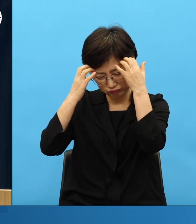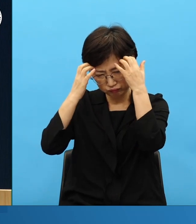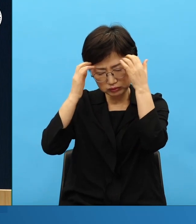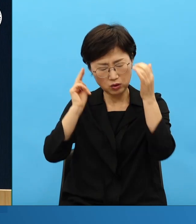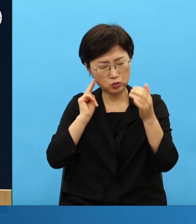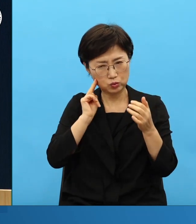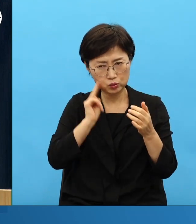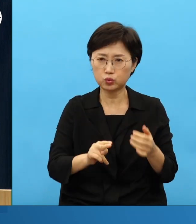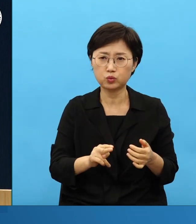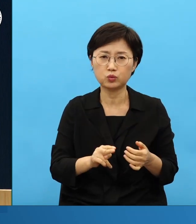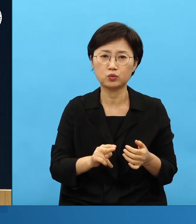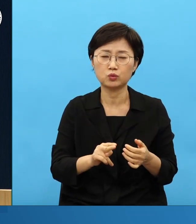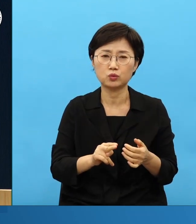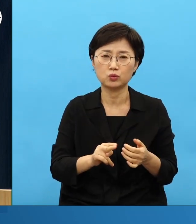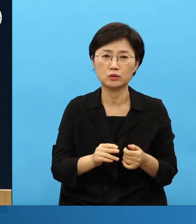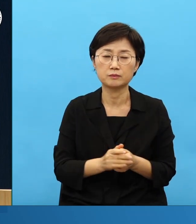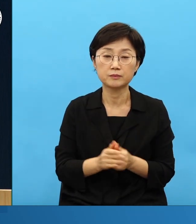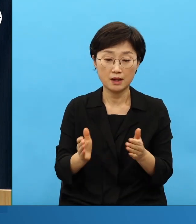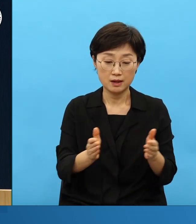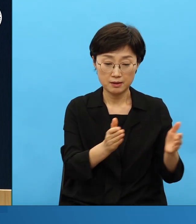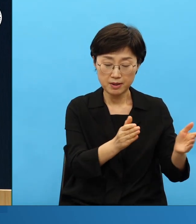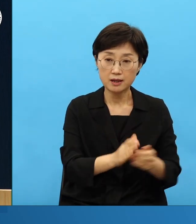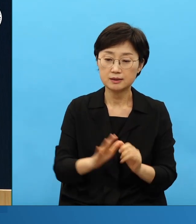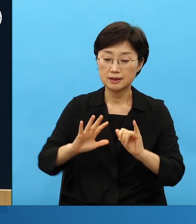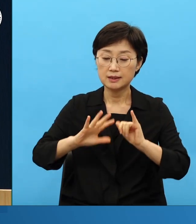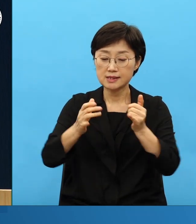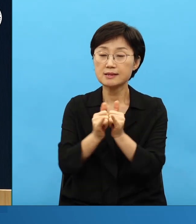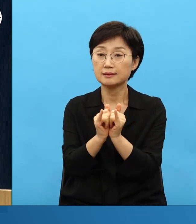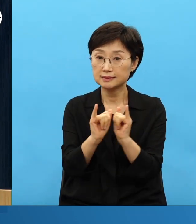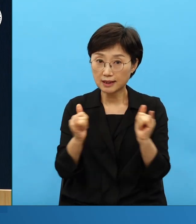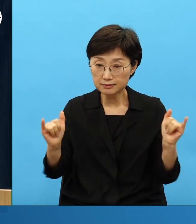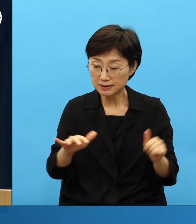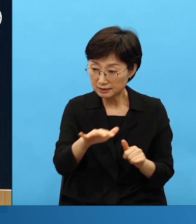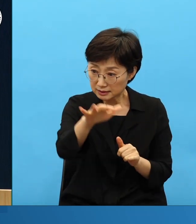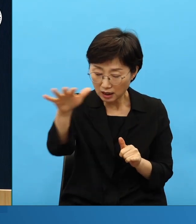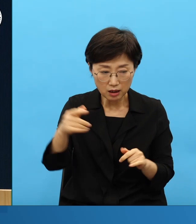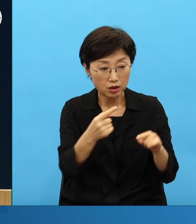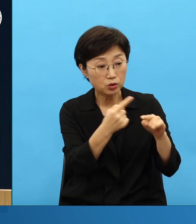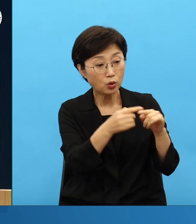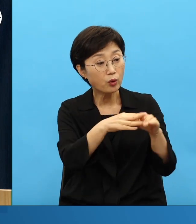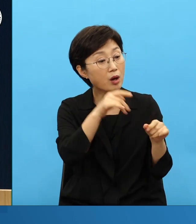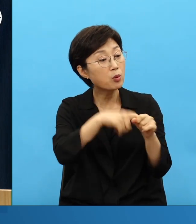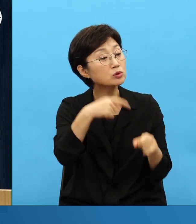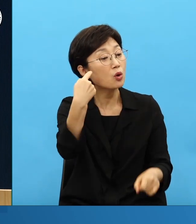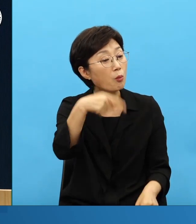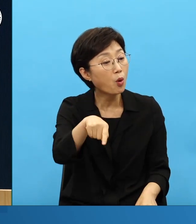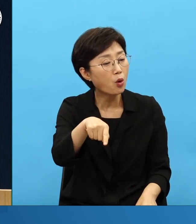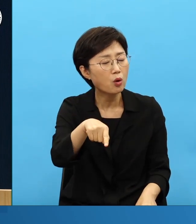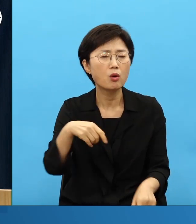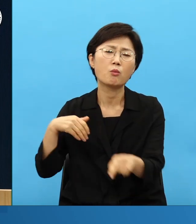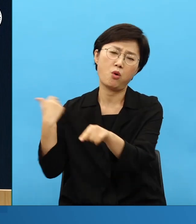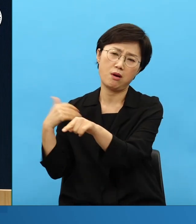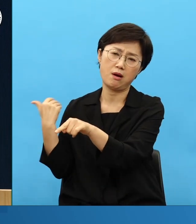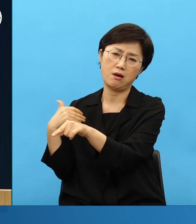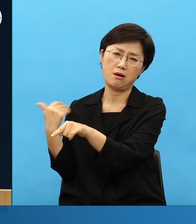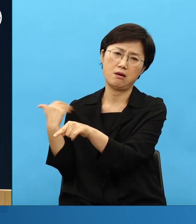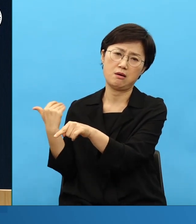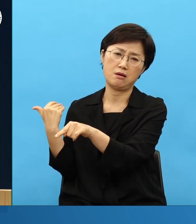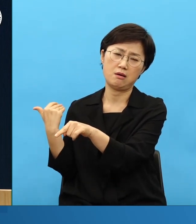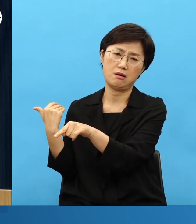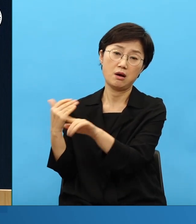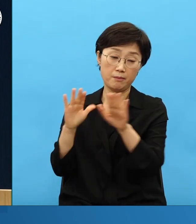세상 사람들은 몰라요. 교회 왜 있는지도요. The people of the world don't know the reason for the existence of the church. 그 세 가지 사건이 지금 계속되고